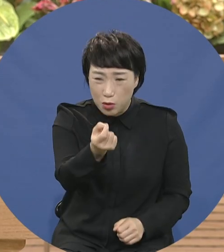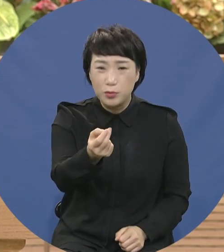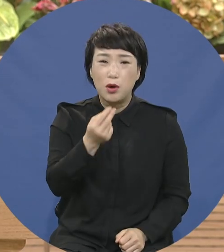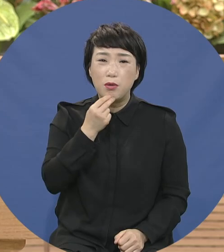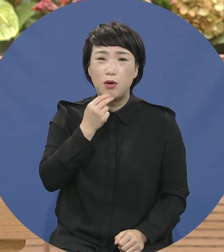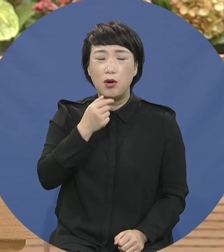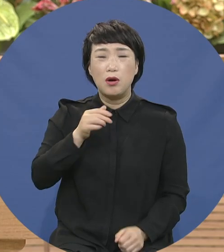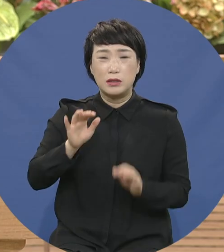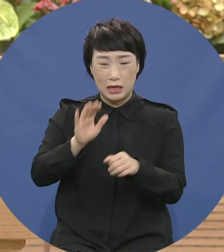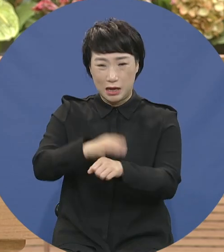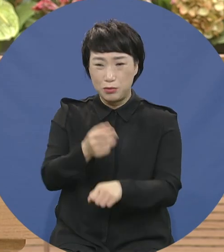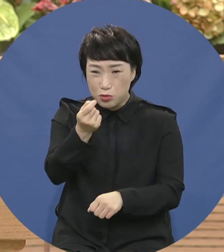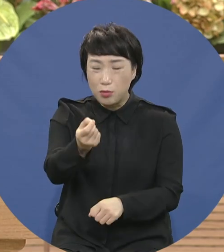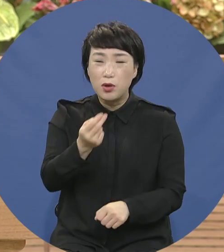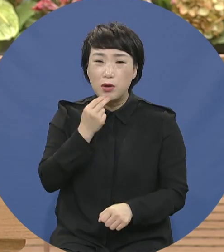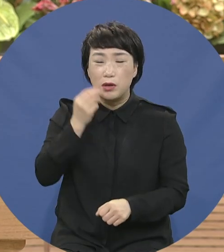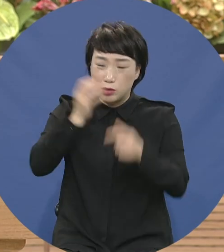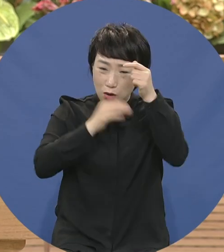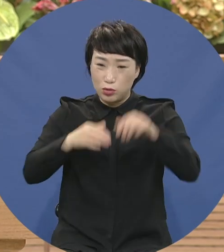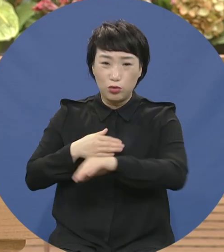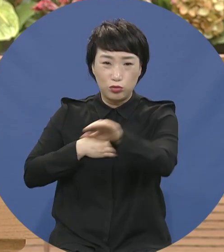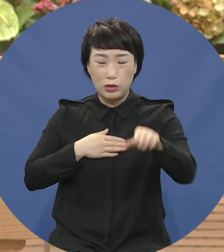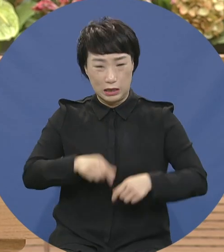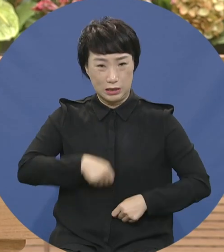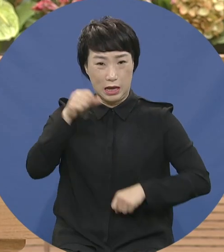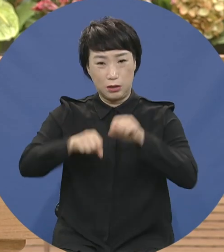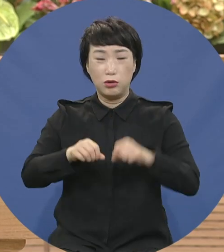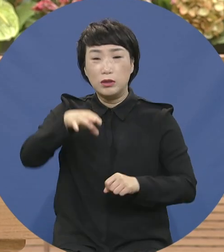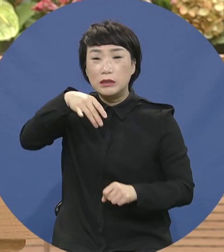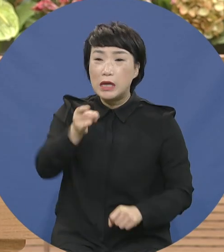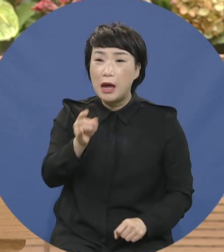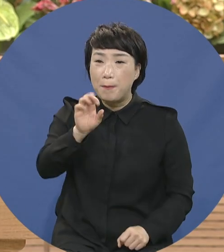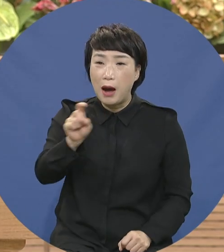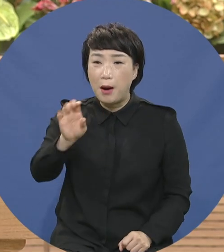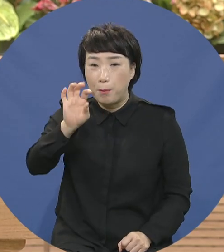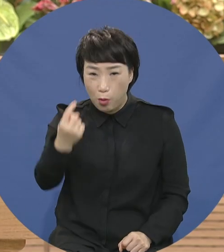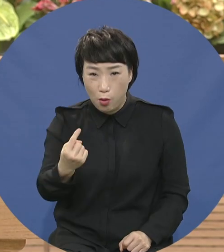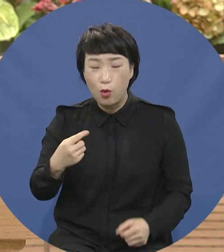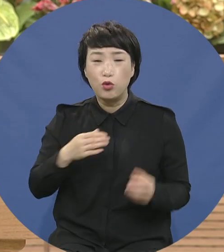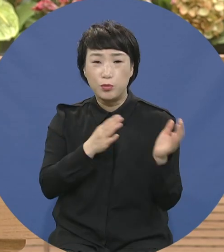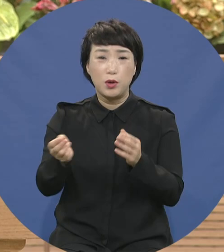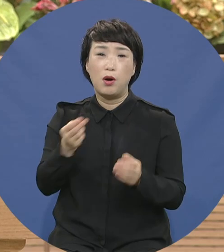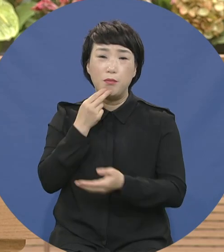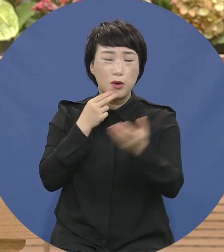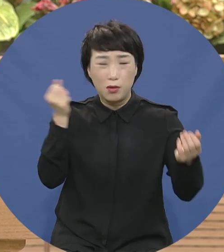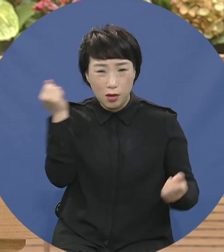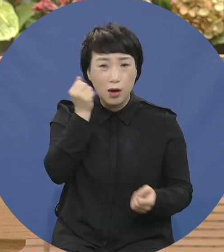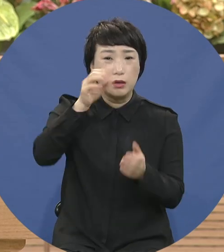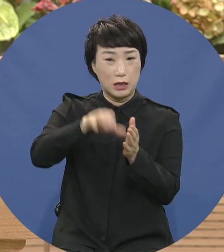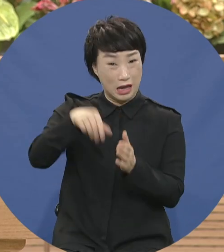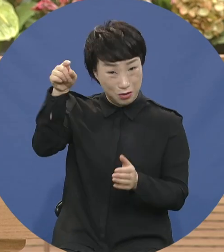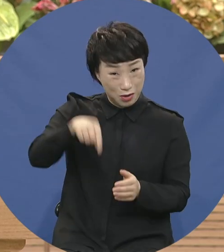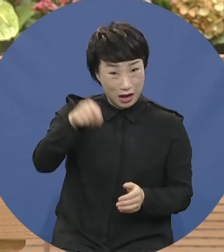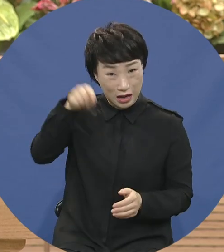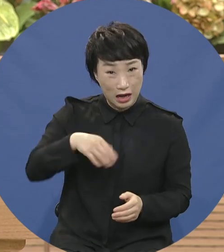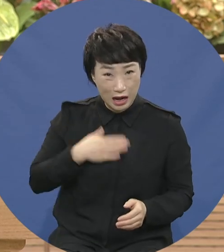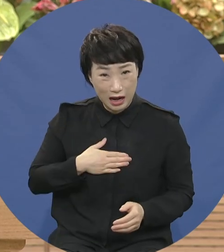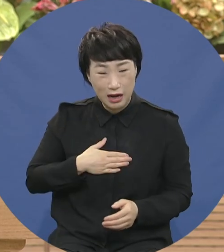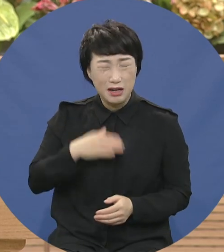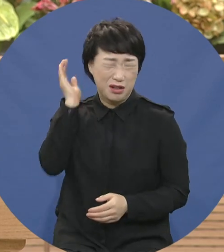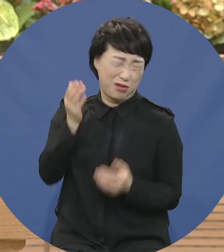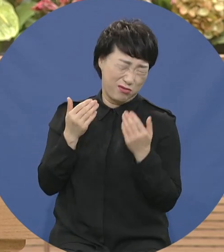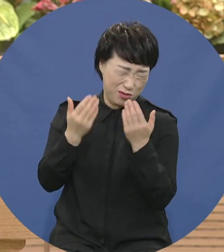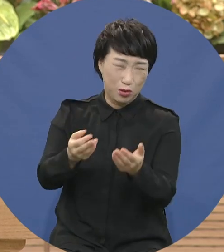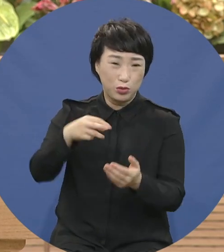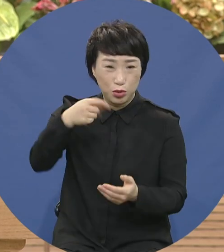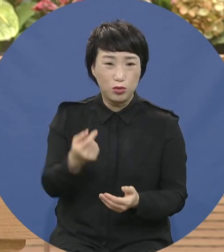없고 거룩한 성도의 운행실의 세만포를 준비하지 않으면 낭패될 날이 온다. 애타게 그렇게 말해도